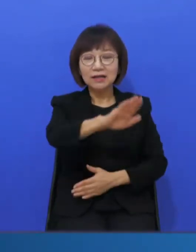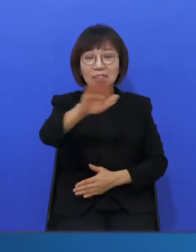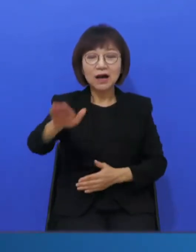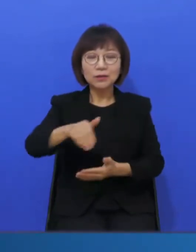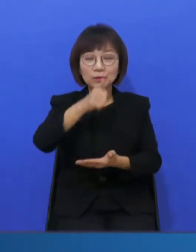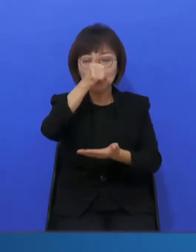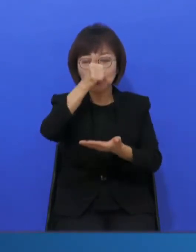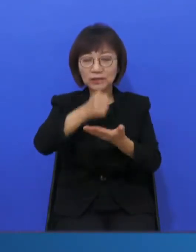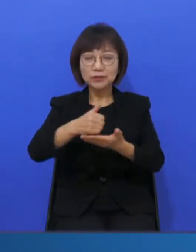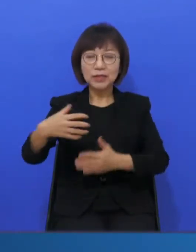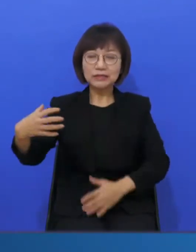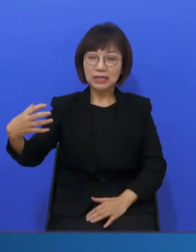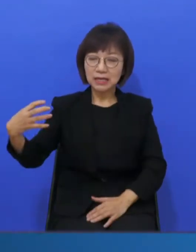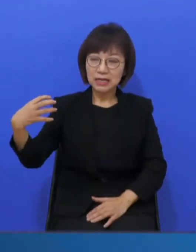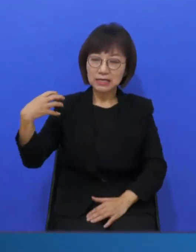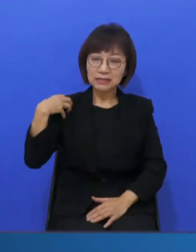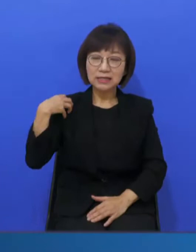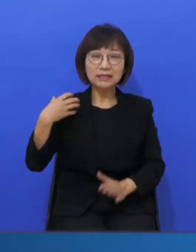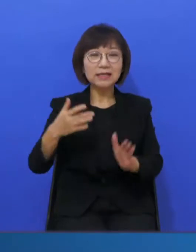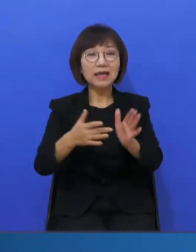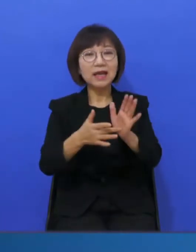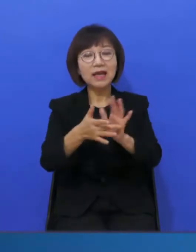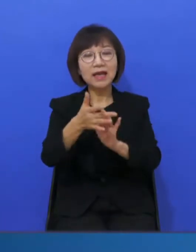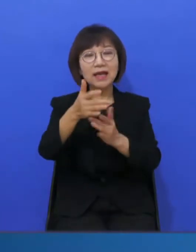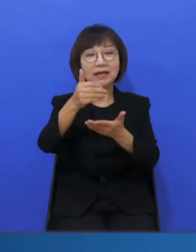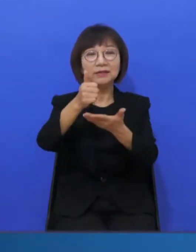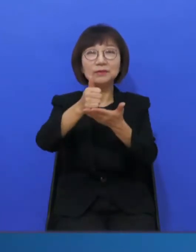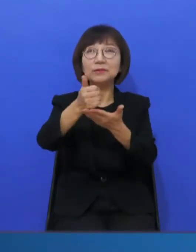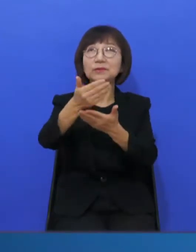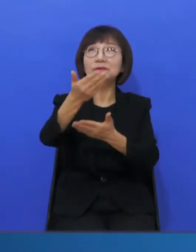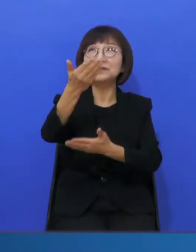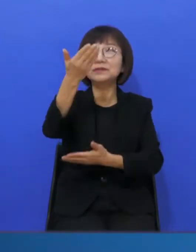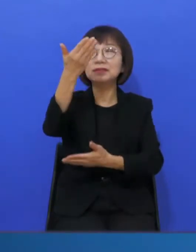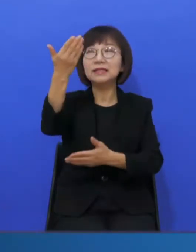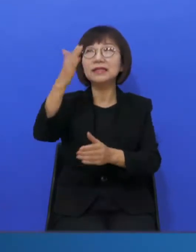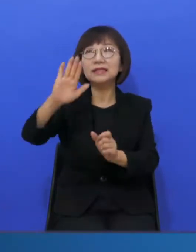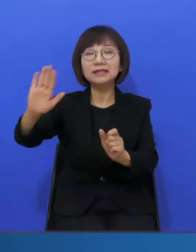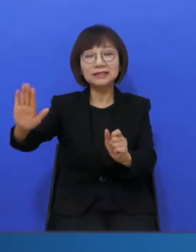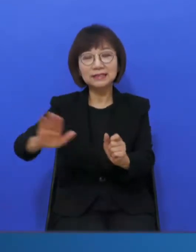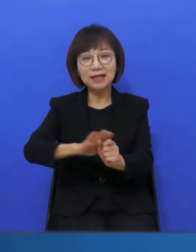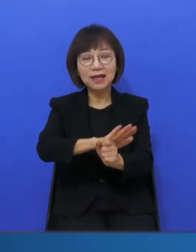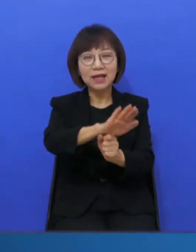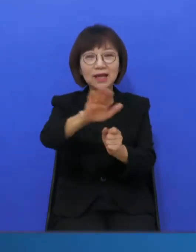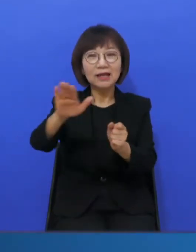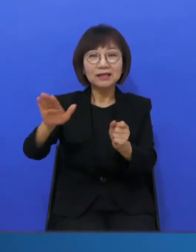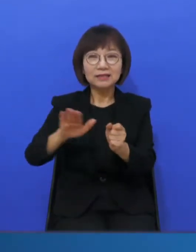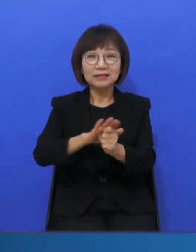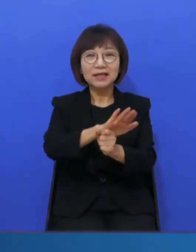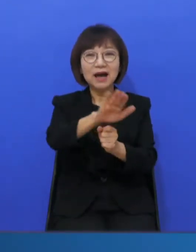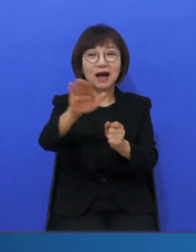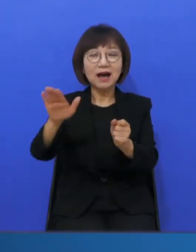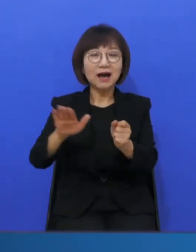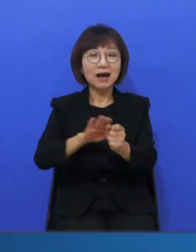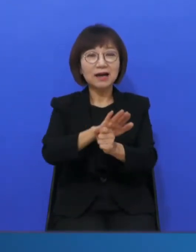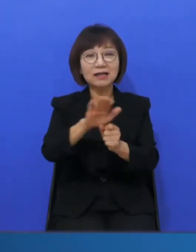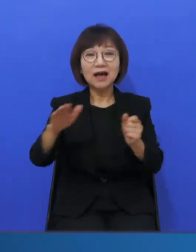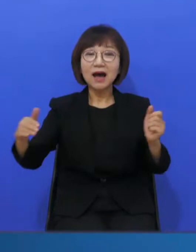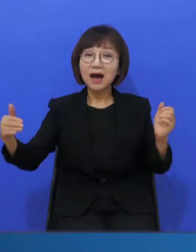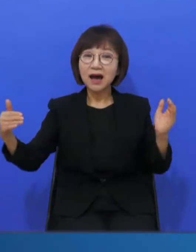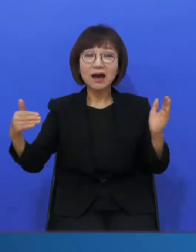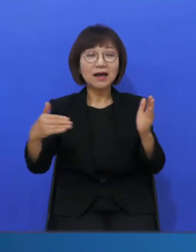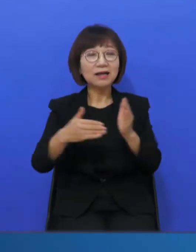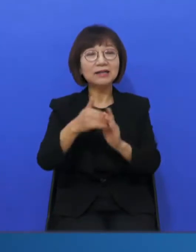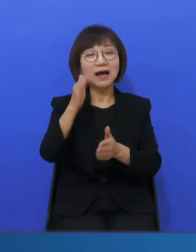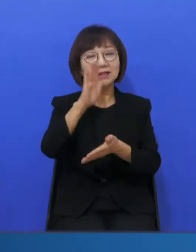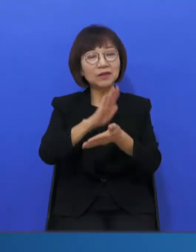찬양하라 우리 죄 지신 예수 그의